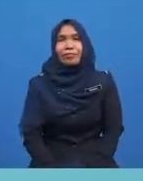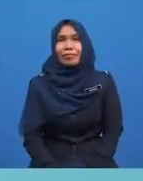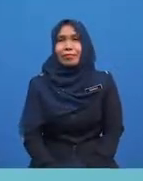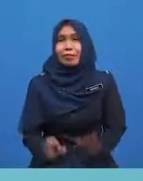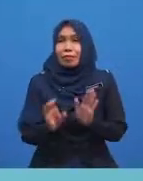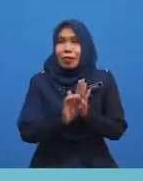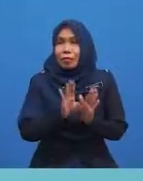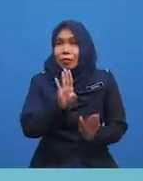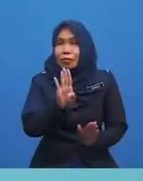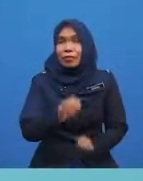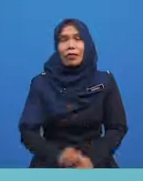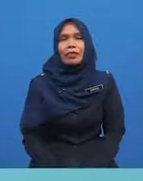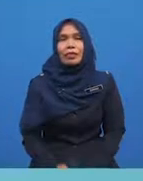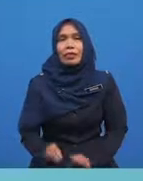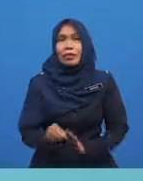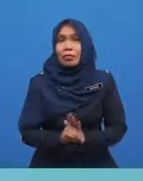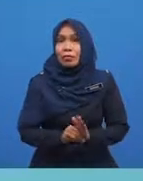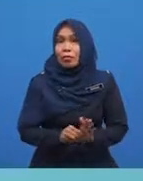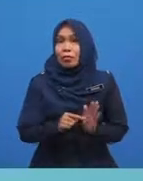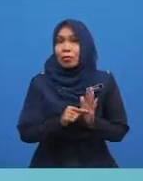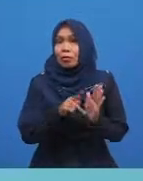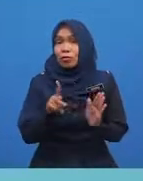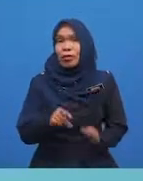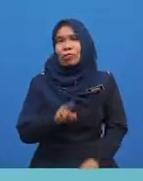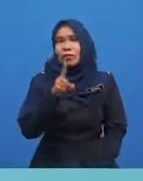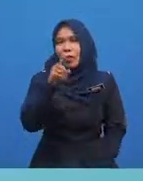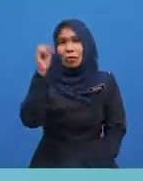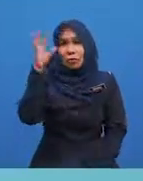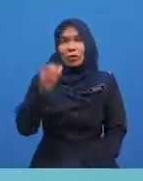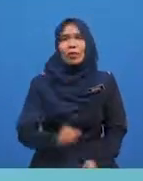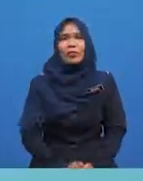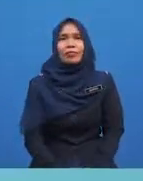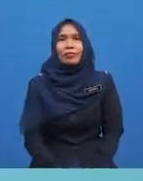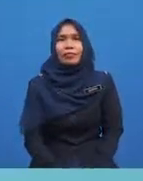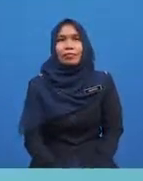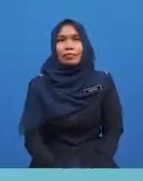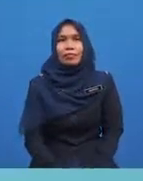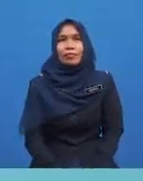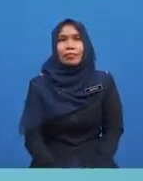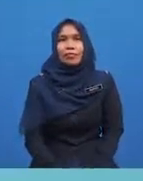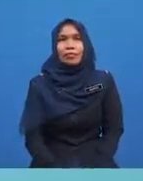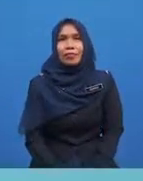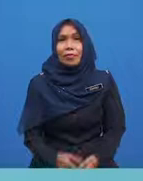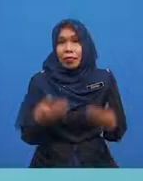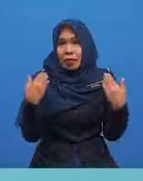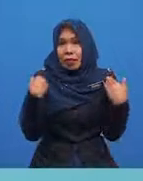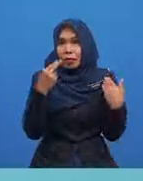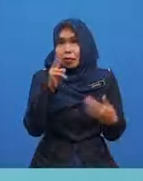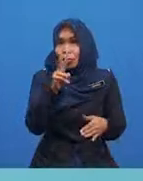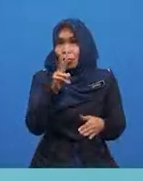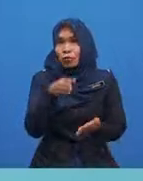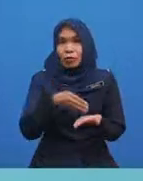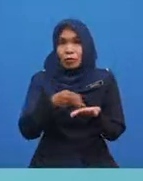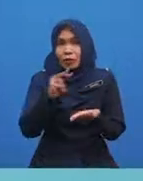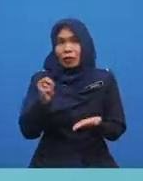Gambar B menunjukkan satu bintang. Oh, ada dua bahagian